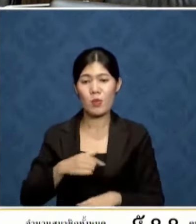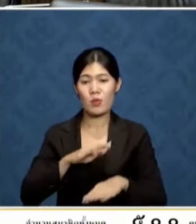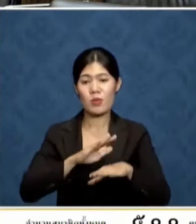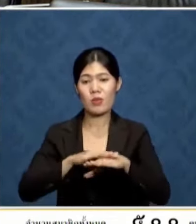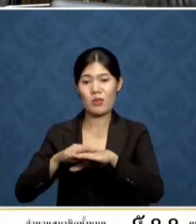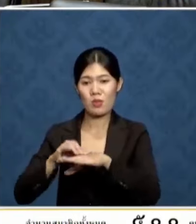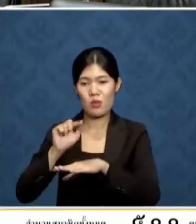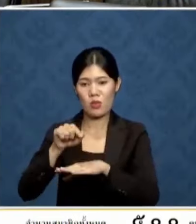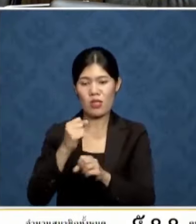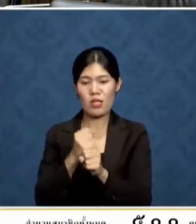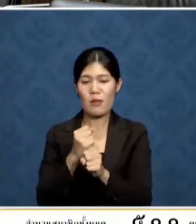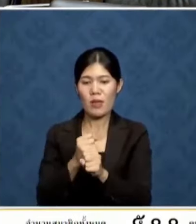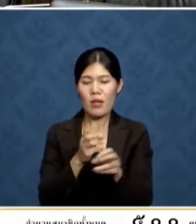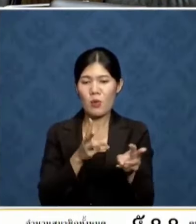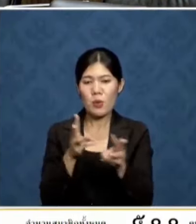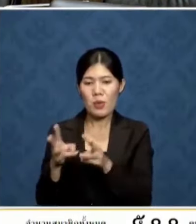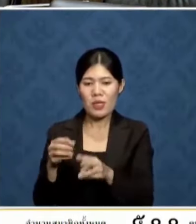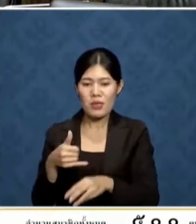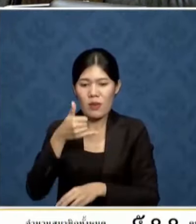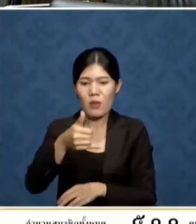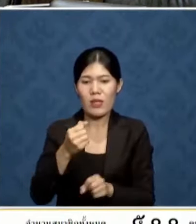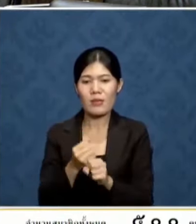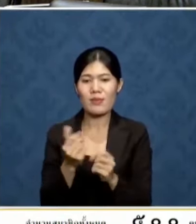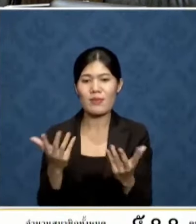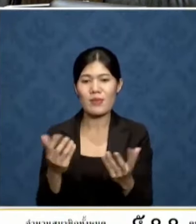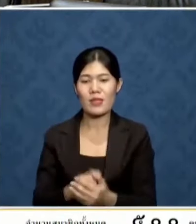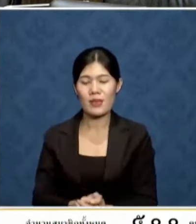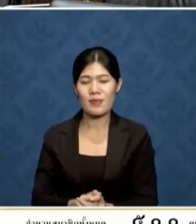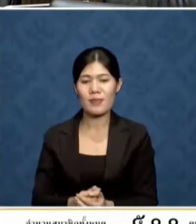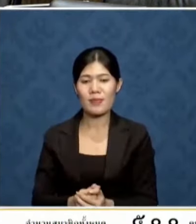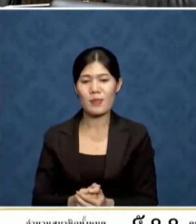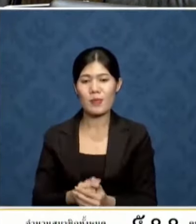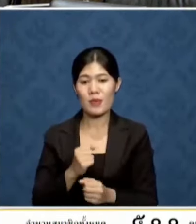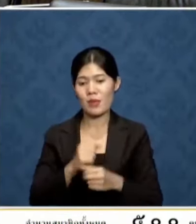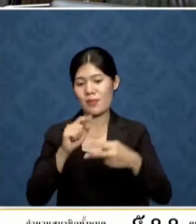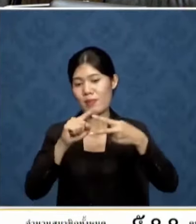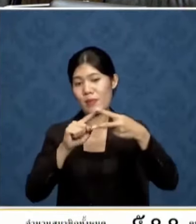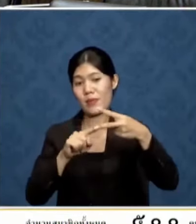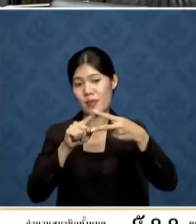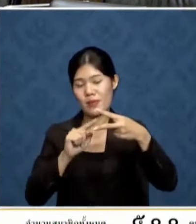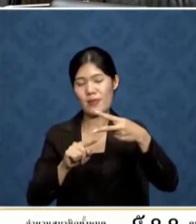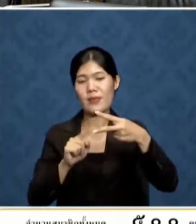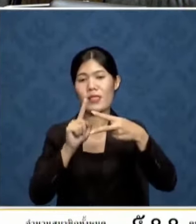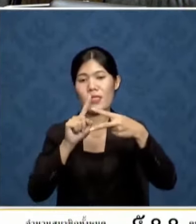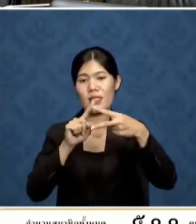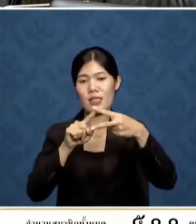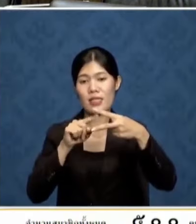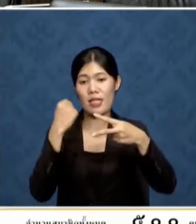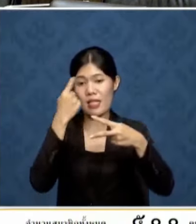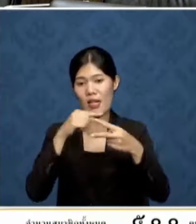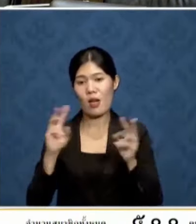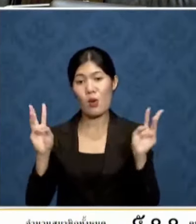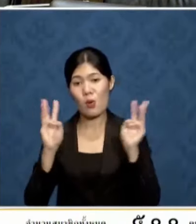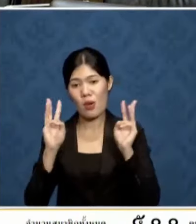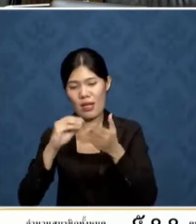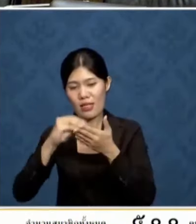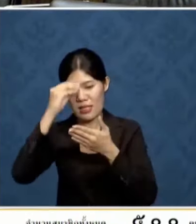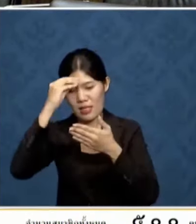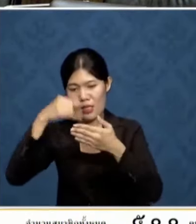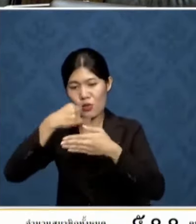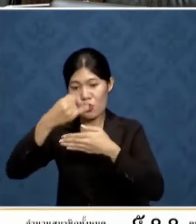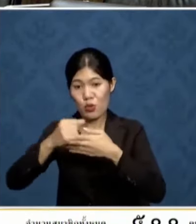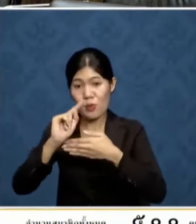เชิงรุกทำอย่างไรบ้างนะครับในโจทย์การสร้างงานที่ดีครับมีอยู่ 2ส่วนด้วยกันครับส่วนแรกครับสำหรับคนว่างงานเด็กจบใหม่ต่าง